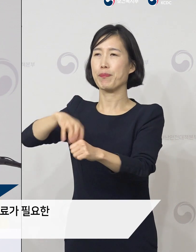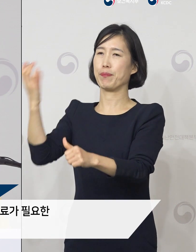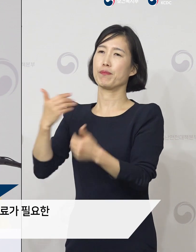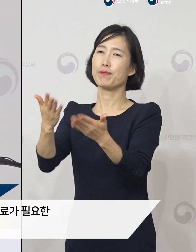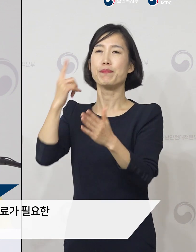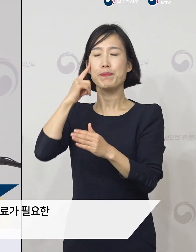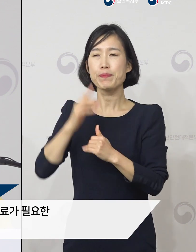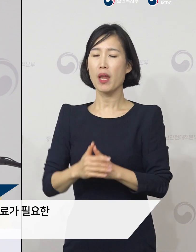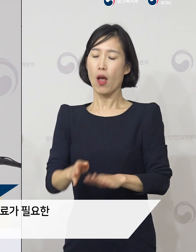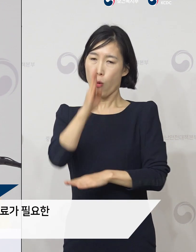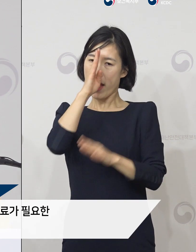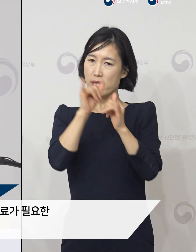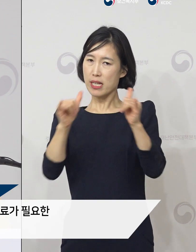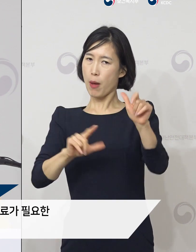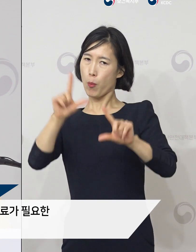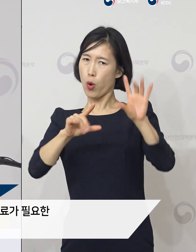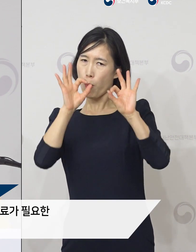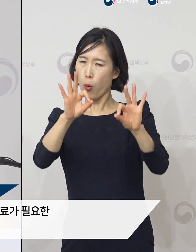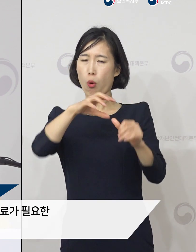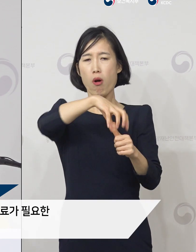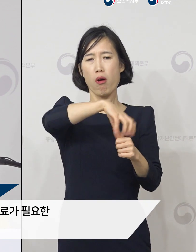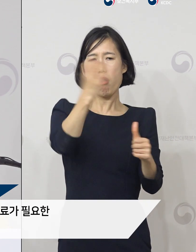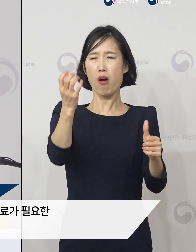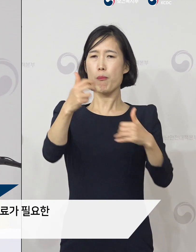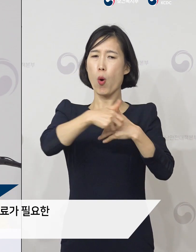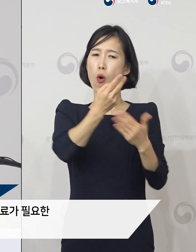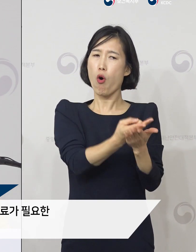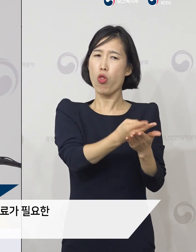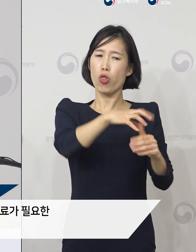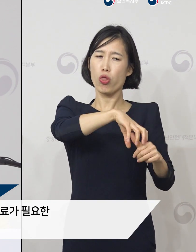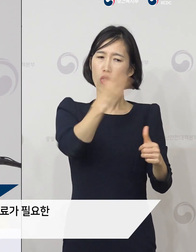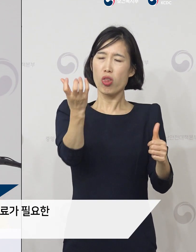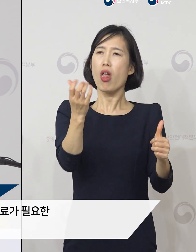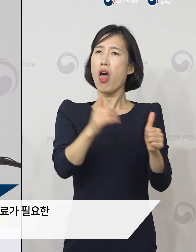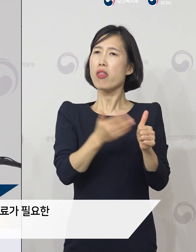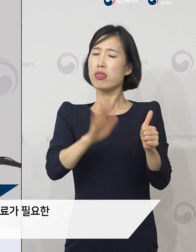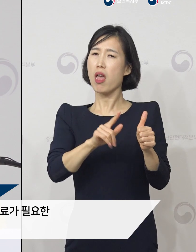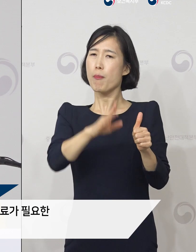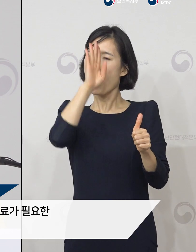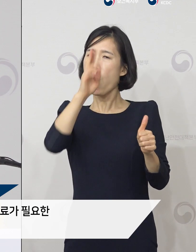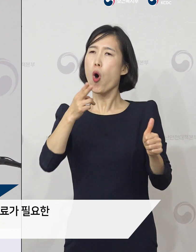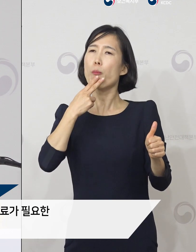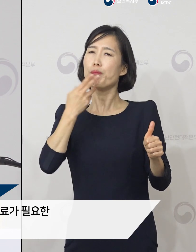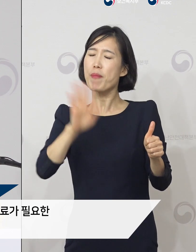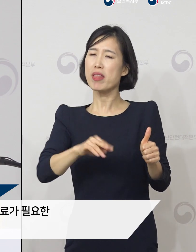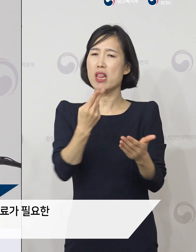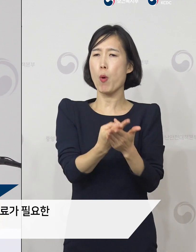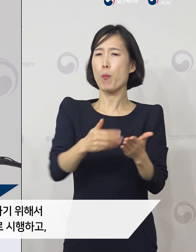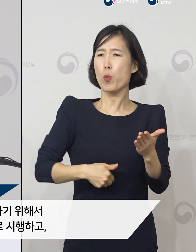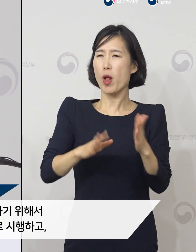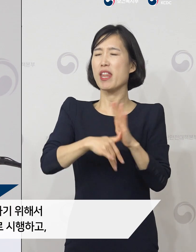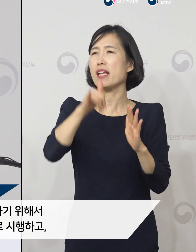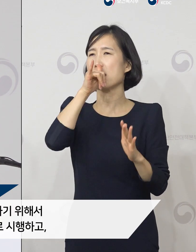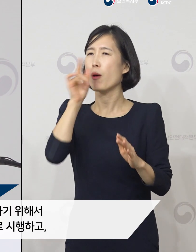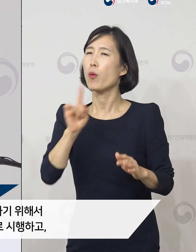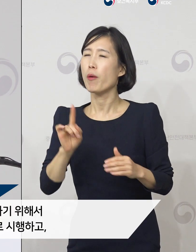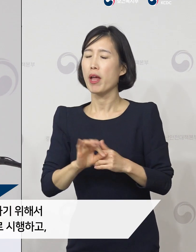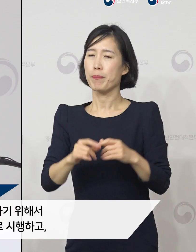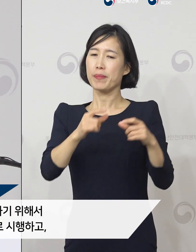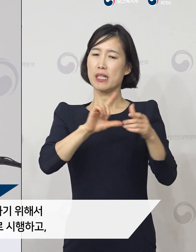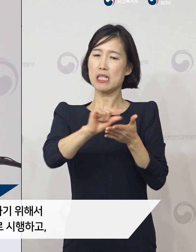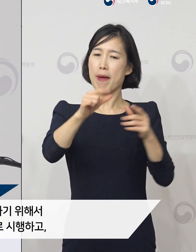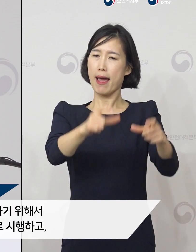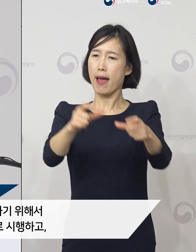상태에 따라서 격리가 해제됐지만 입원 치료가 필요한 그런 경우도 있을 수 있다고 생각합니다. 아울러